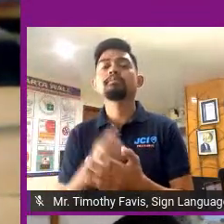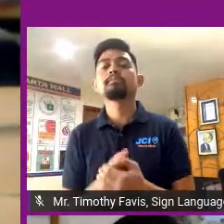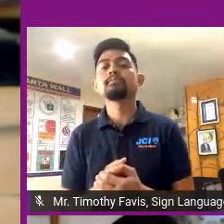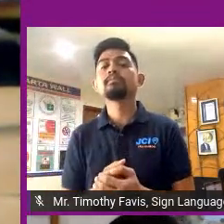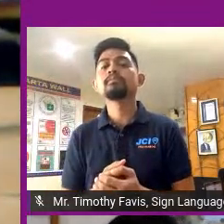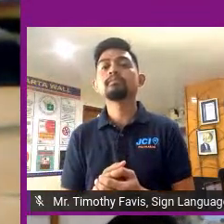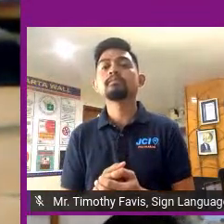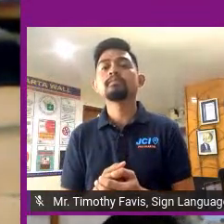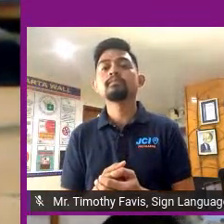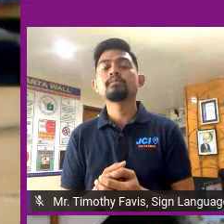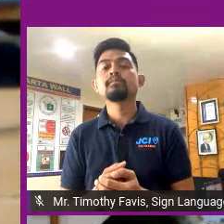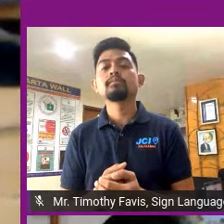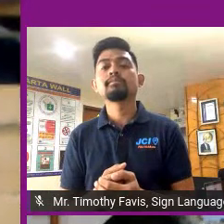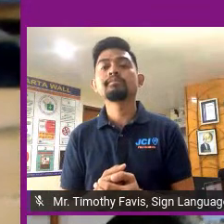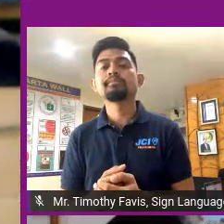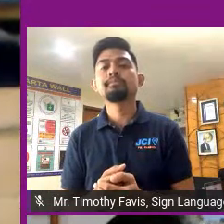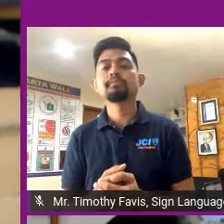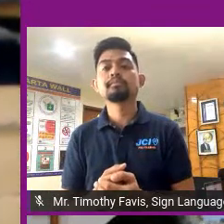sign language.